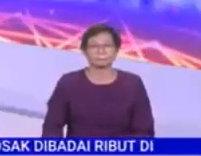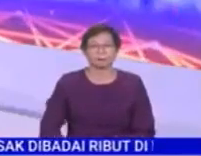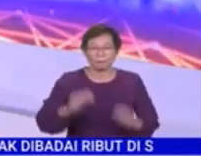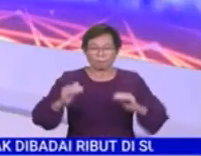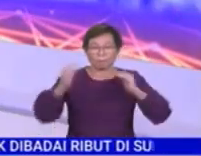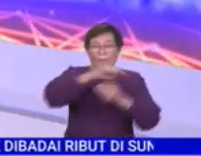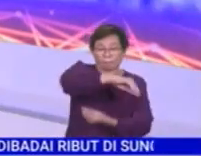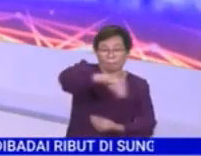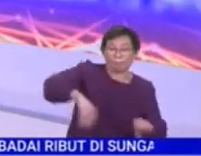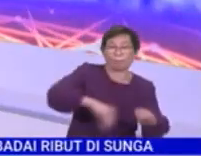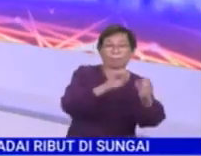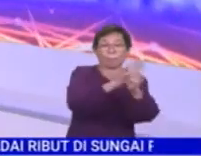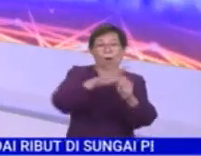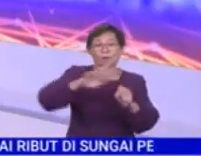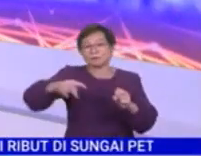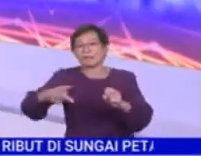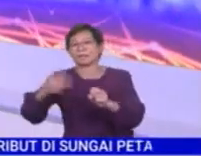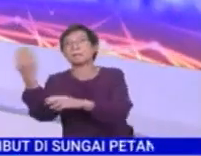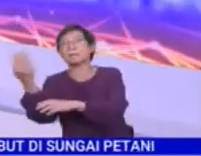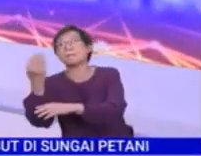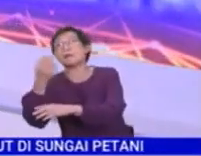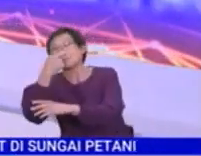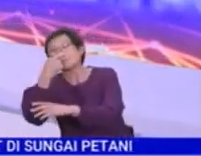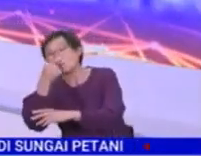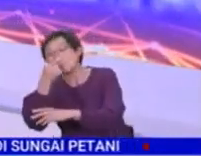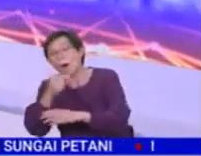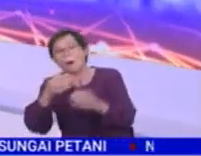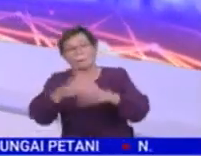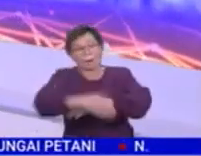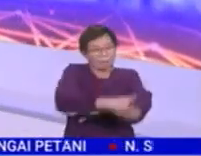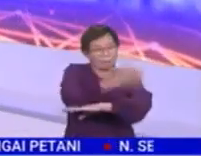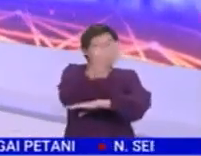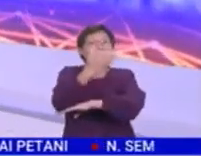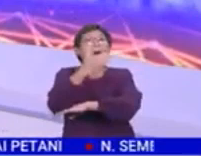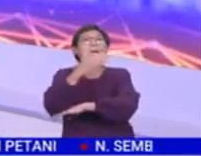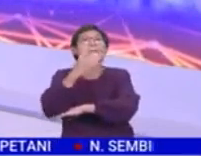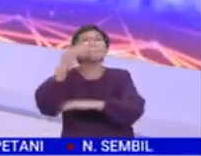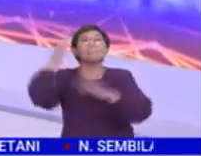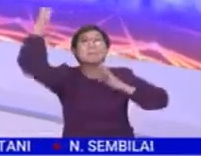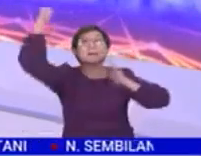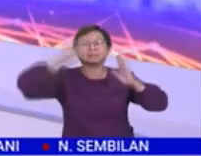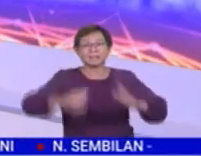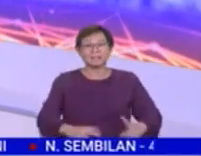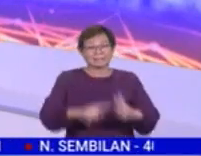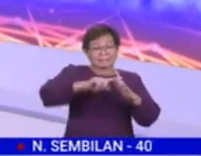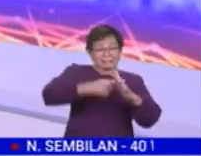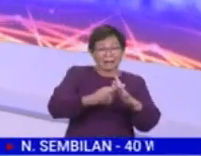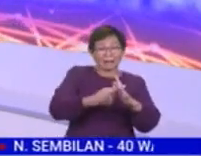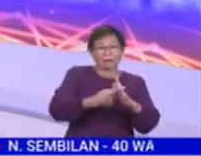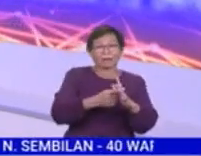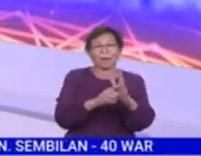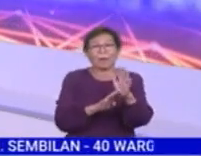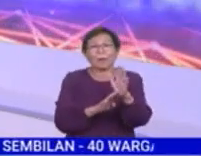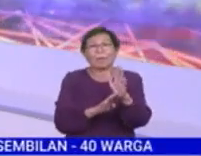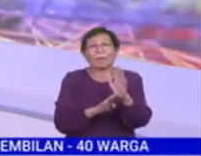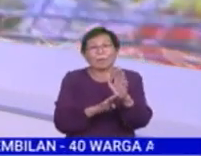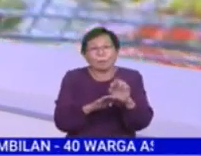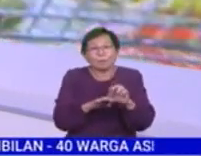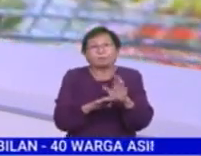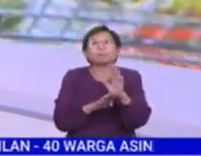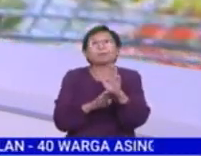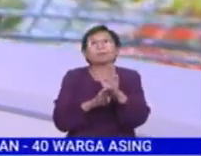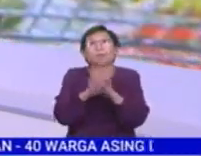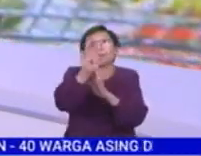Fasa peralihan ke endemik dan pembukaan semula sempadan negara semalam menghidupkan kembali momentum perkembangan sektor